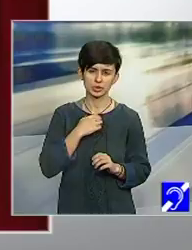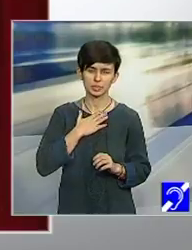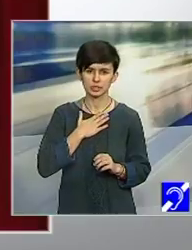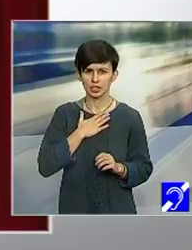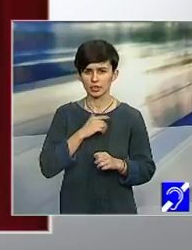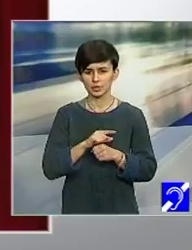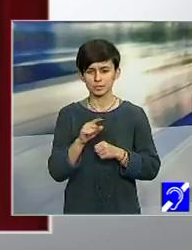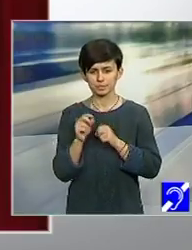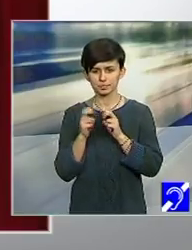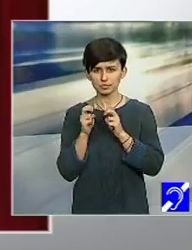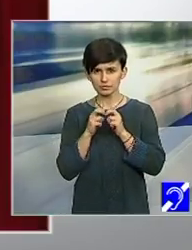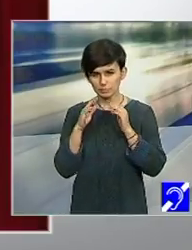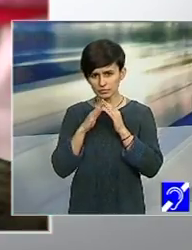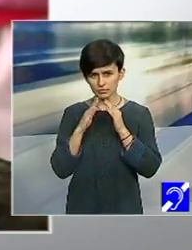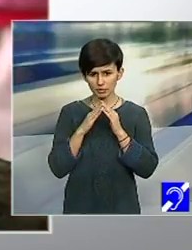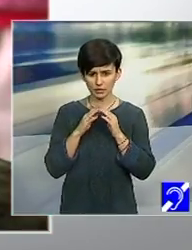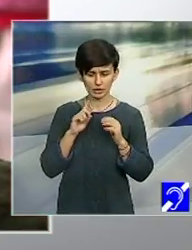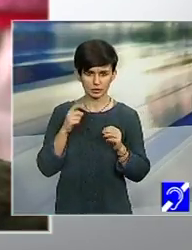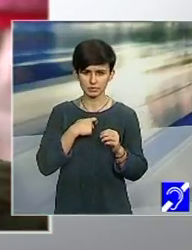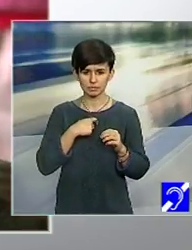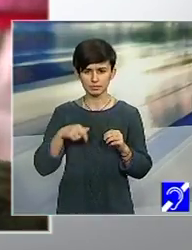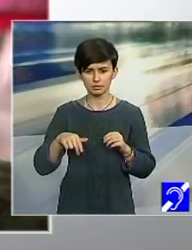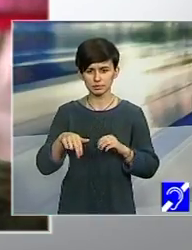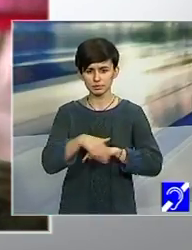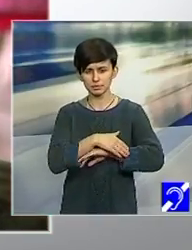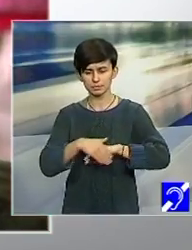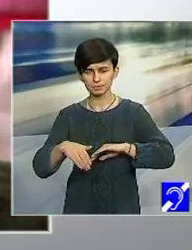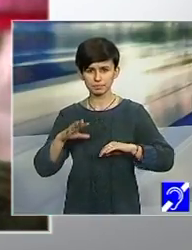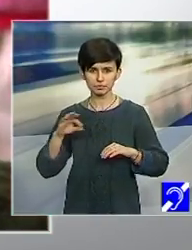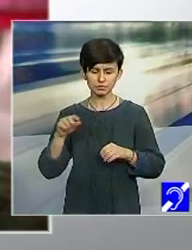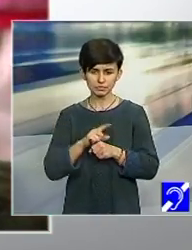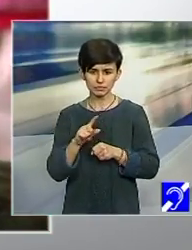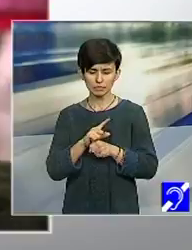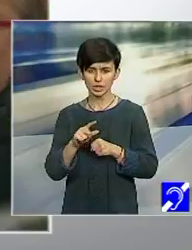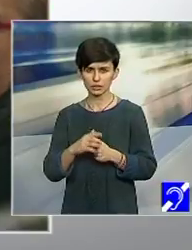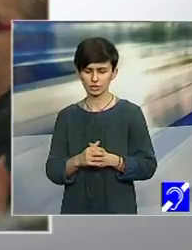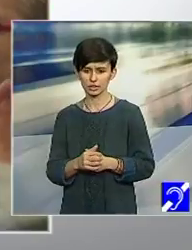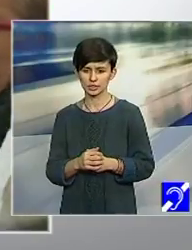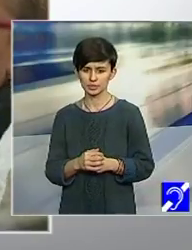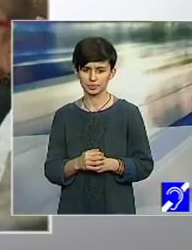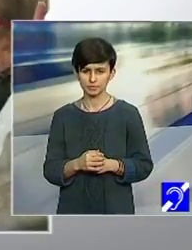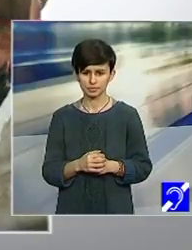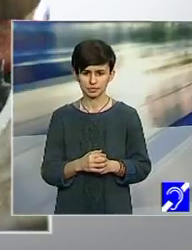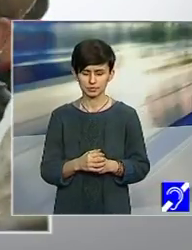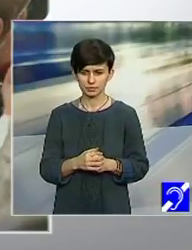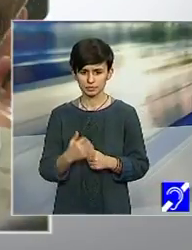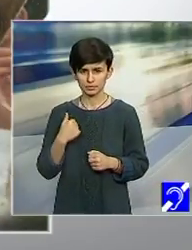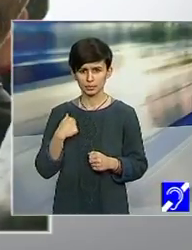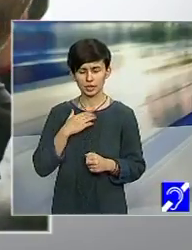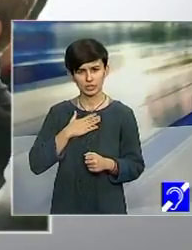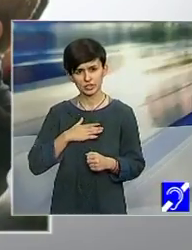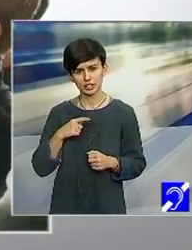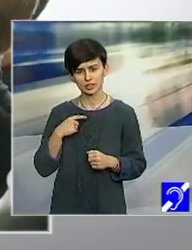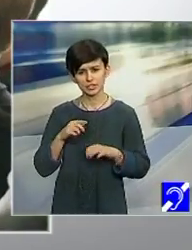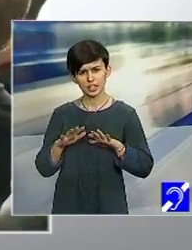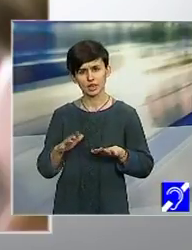în casă, nu avem voie să circulăm pe trotuare și alte lucruri asemănătoare. Eu mă rog să fie doar atât, dar tatăl